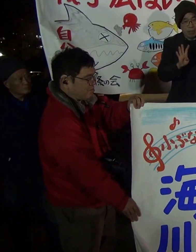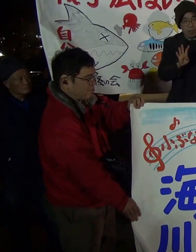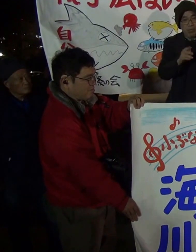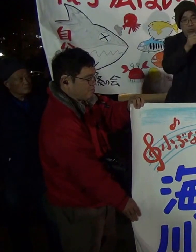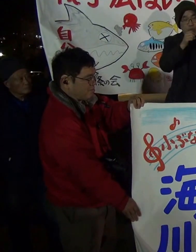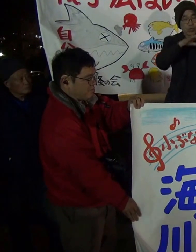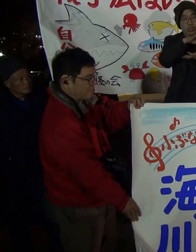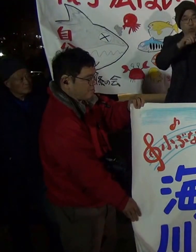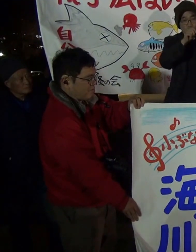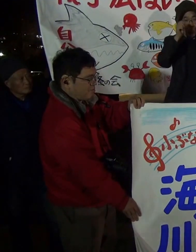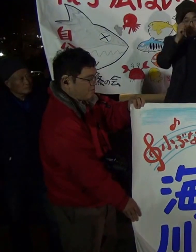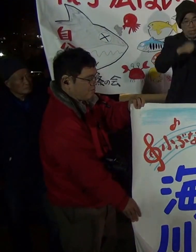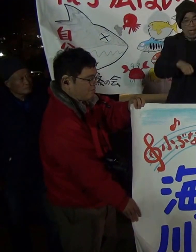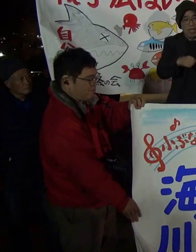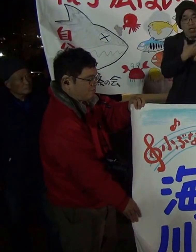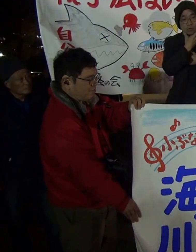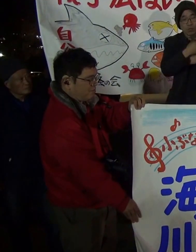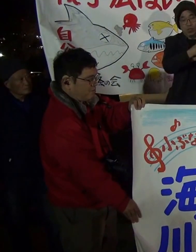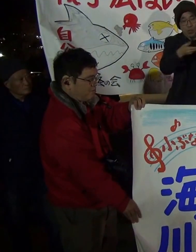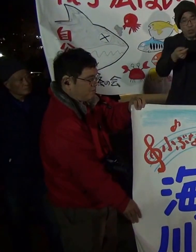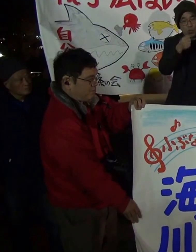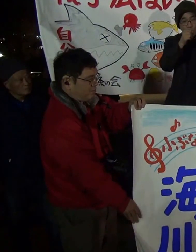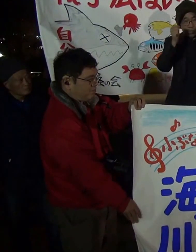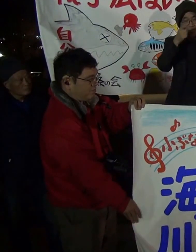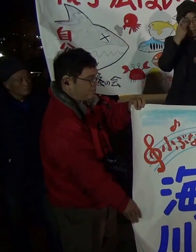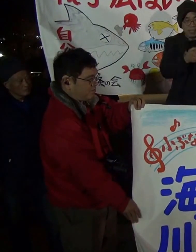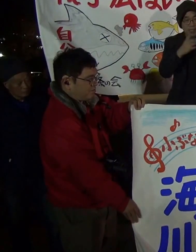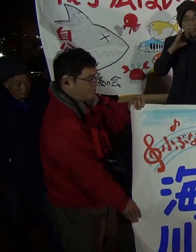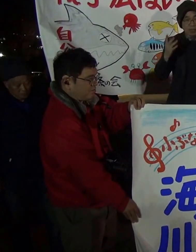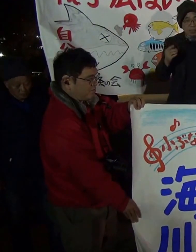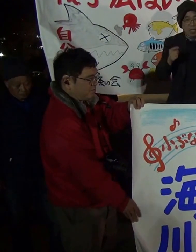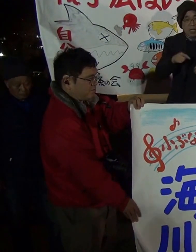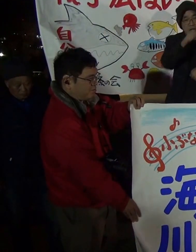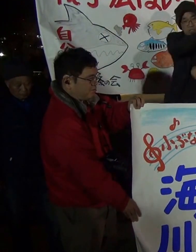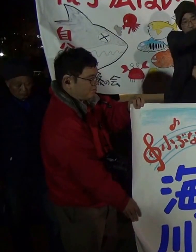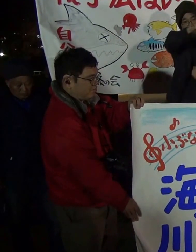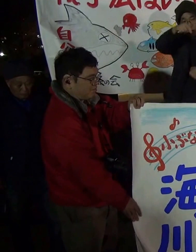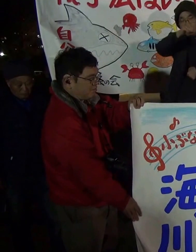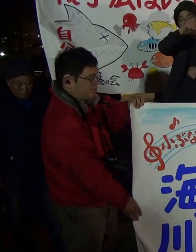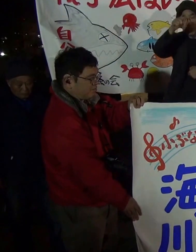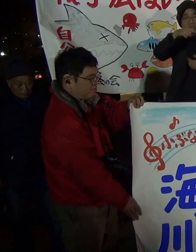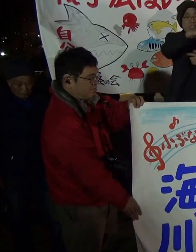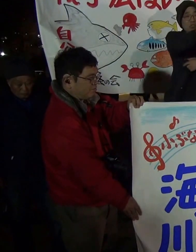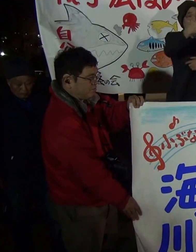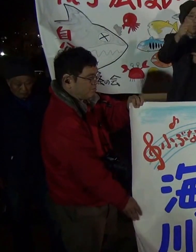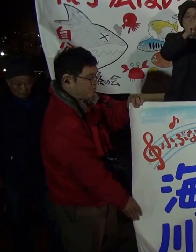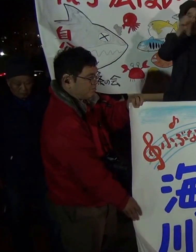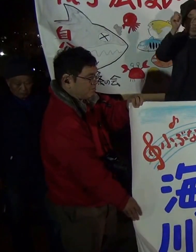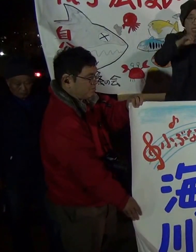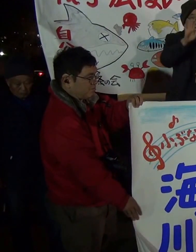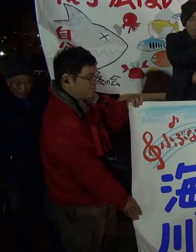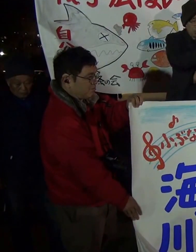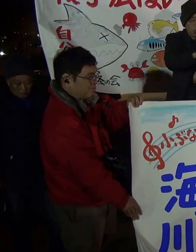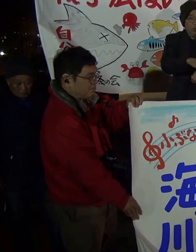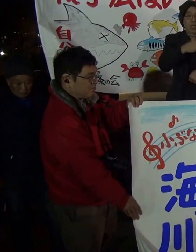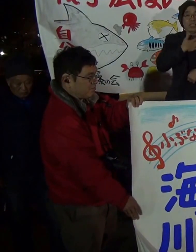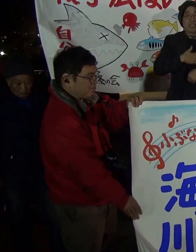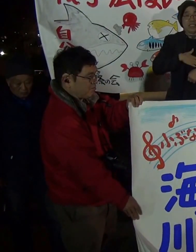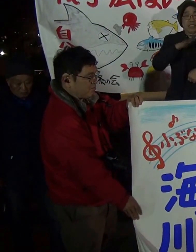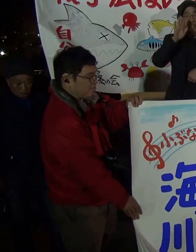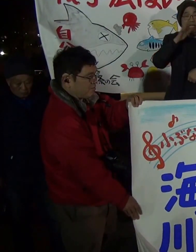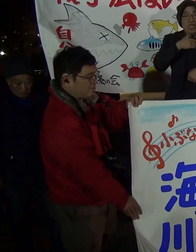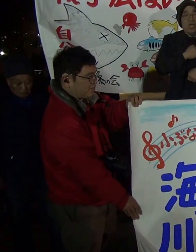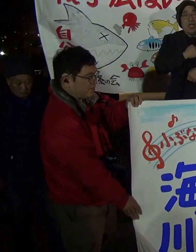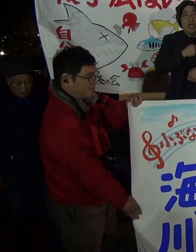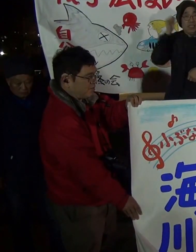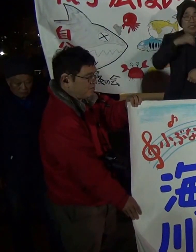の問題、ただそこの福島の問題だけじゃなくて、さまざまなところにやっぱり問題があるなということも改めて認識して、原発再